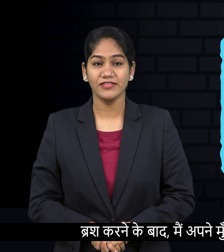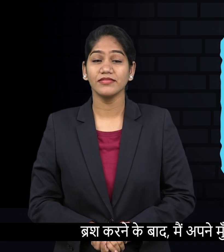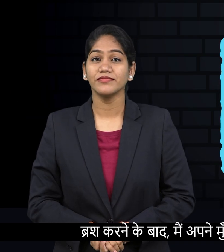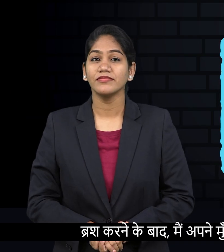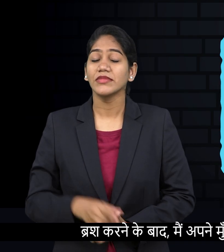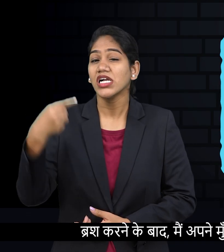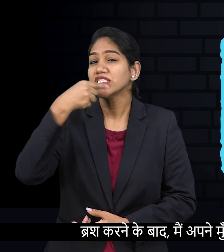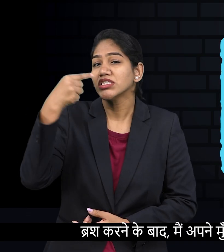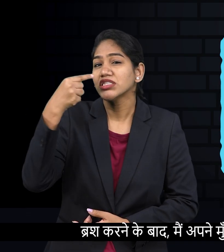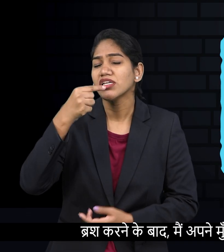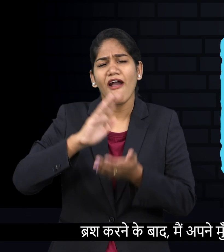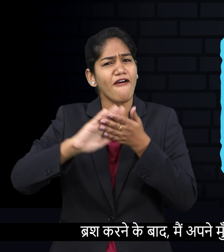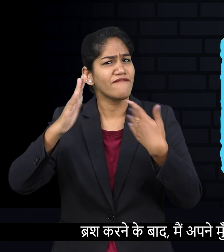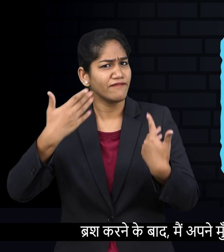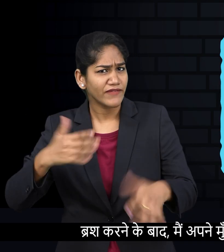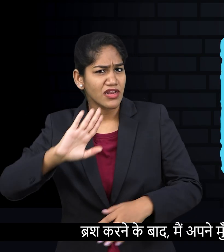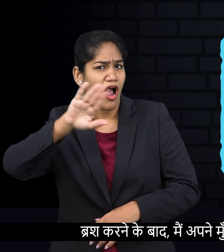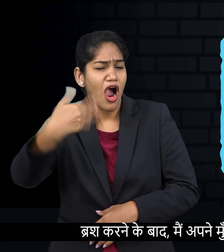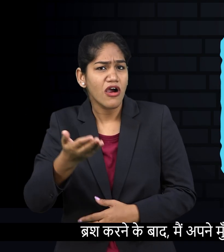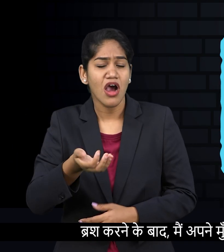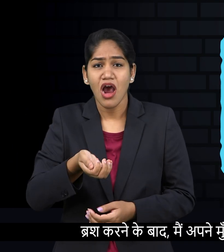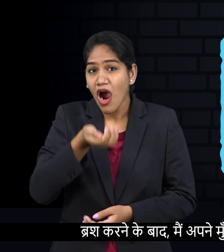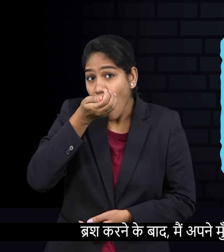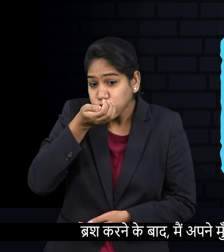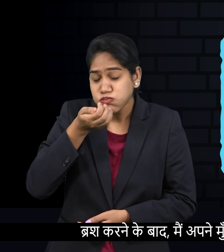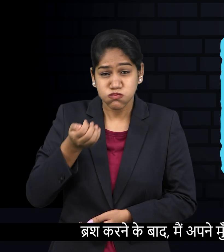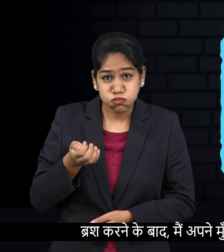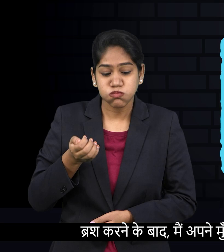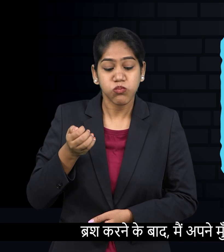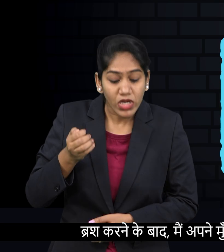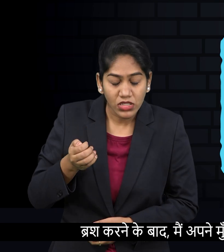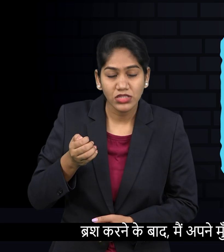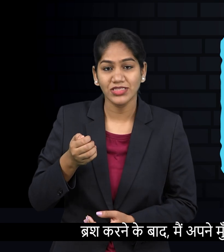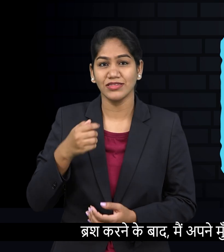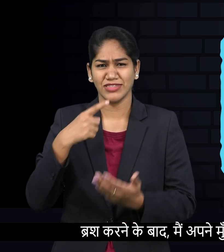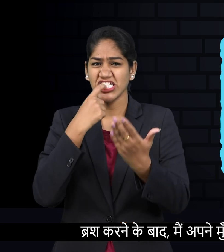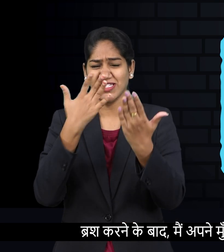ब्रश करने के बाद मैं अपने मुंह को पानी से धोता हूँ और शीशे में देखता हूँ।